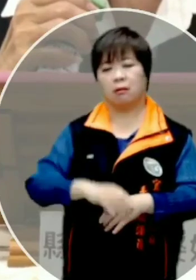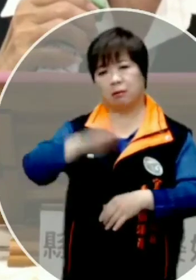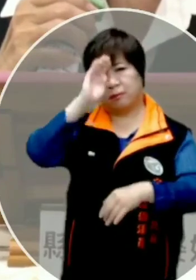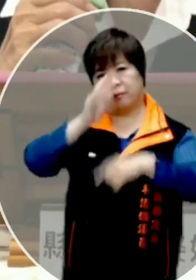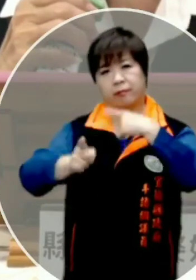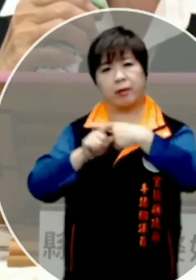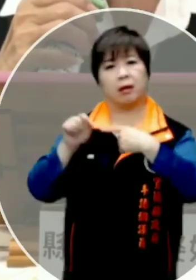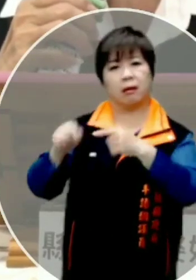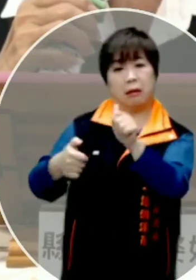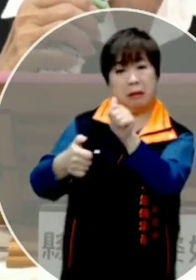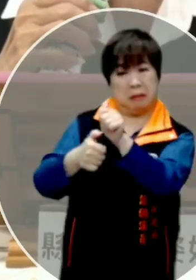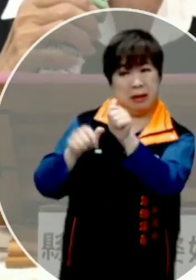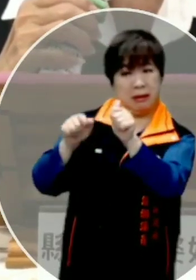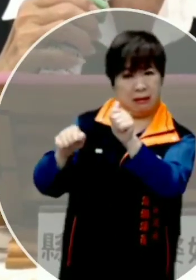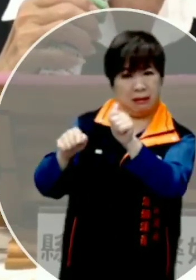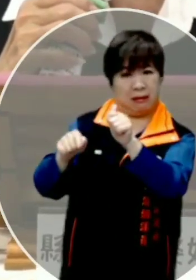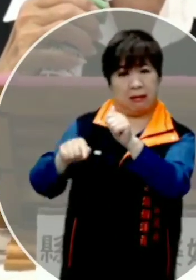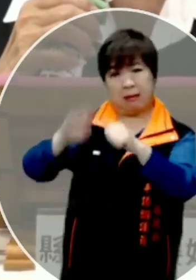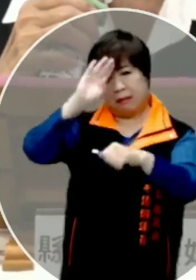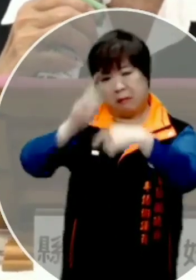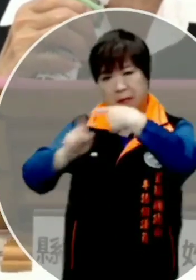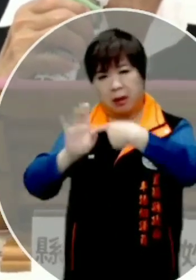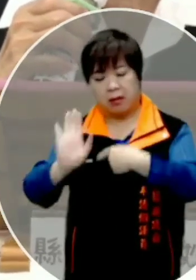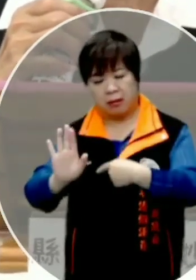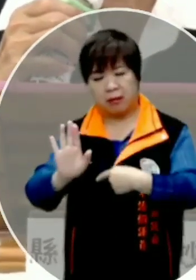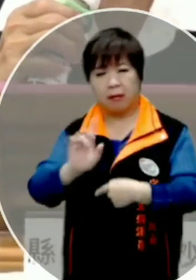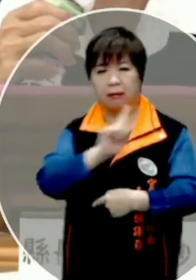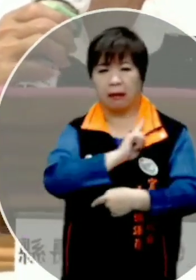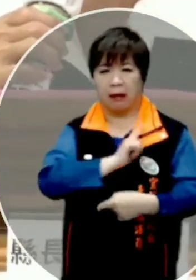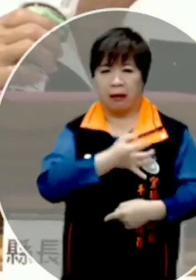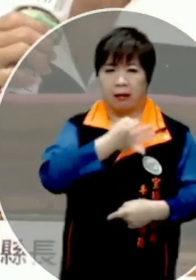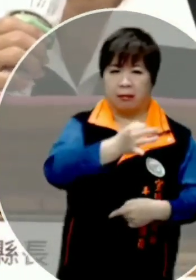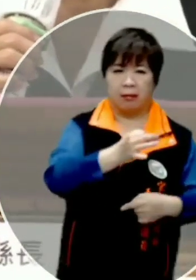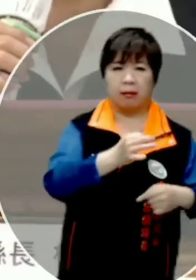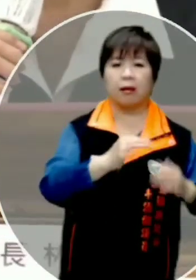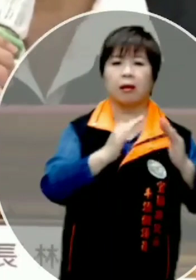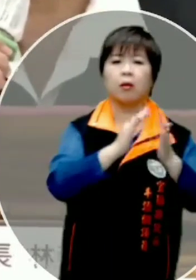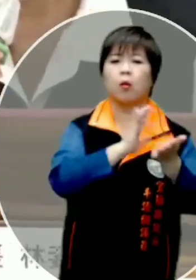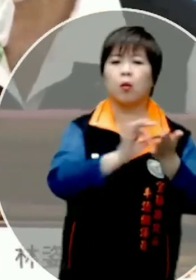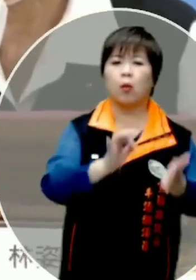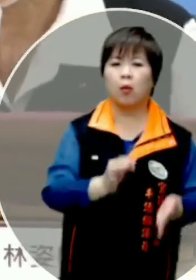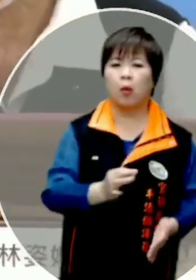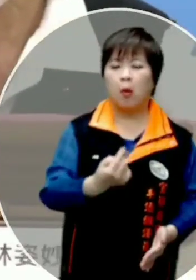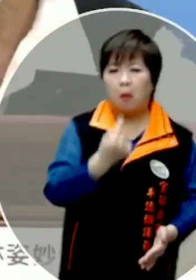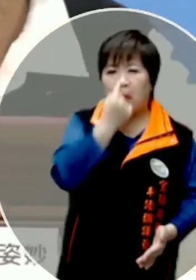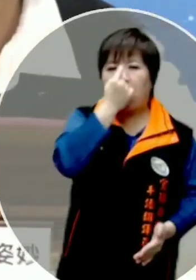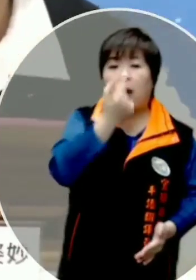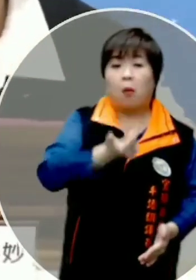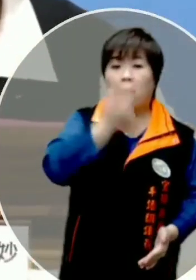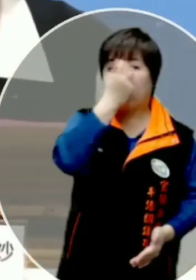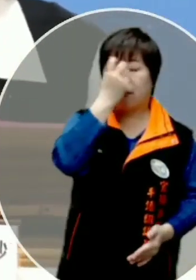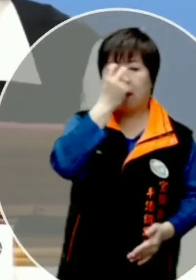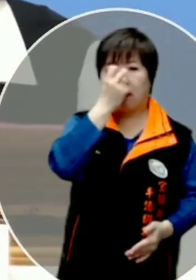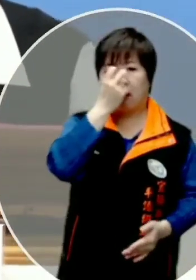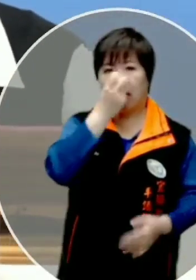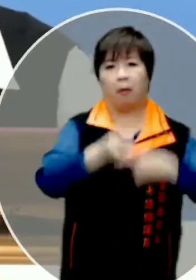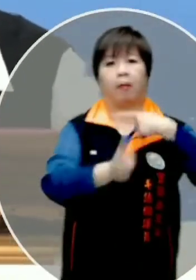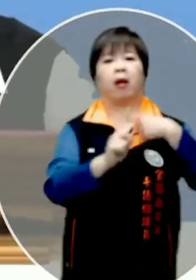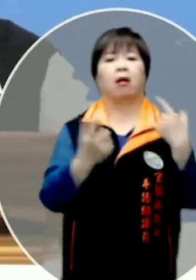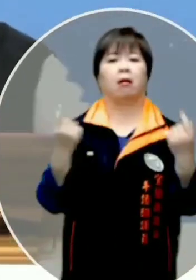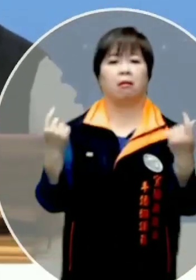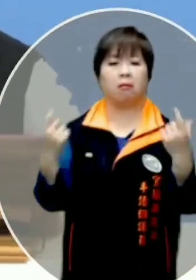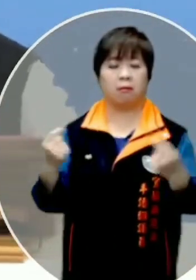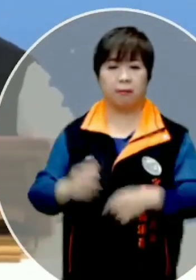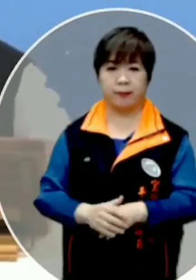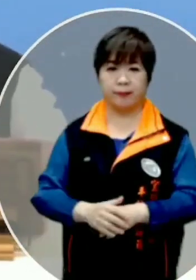息，因此呢，他自行购买居家快筛的试剂，结果呢，为阳性，进一